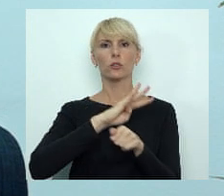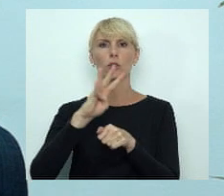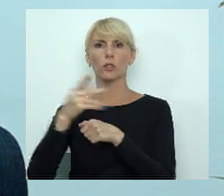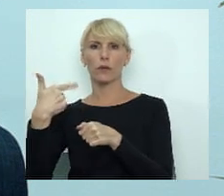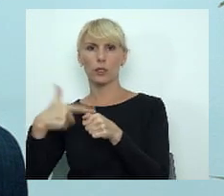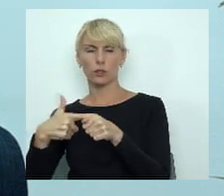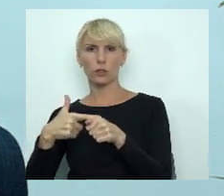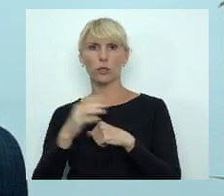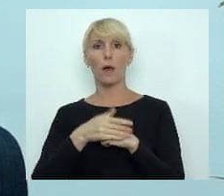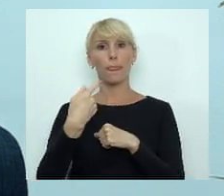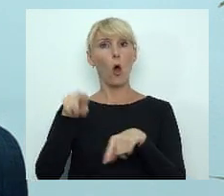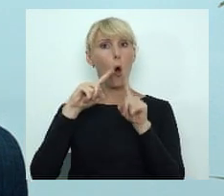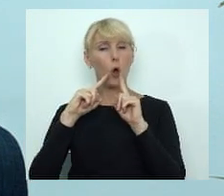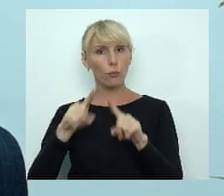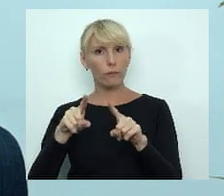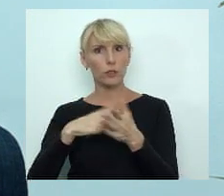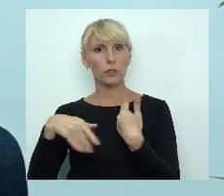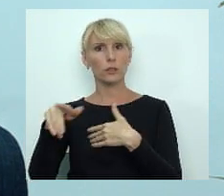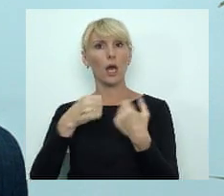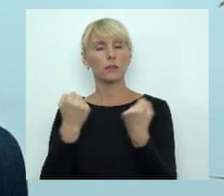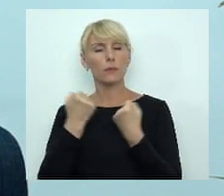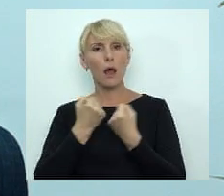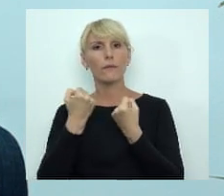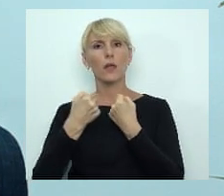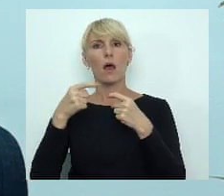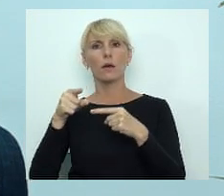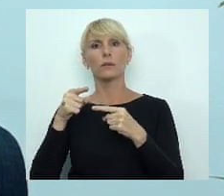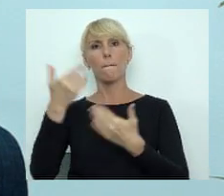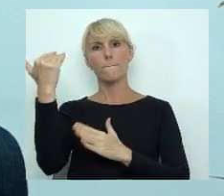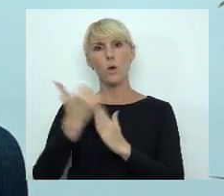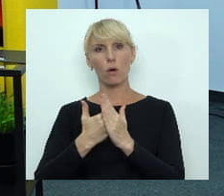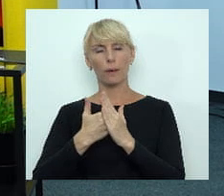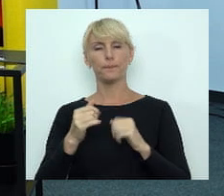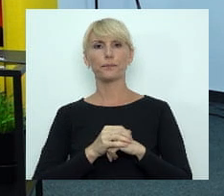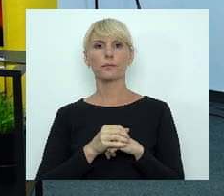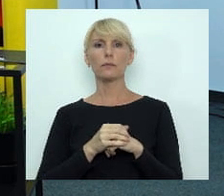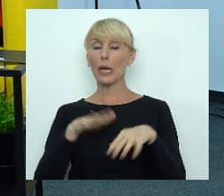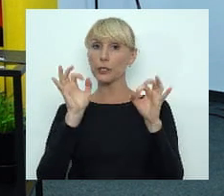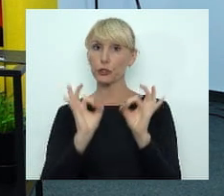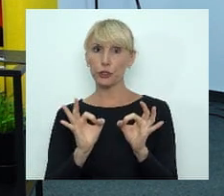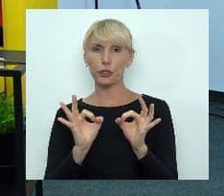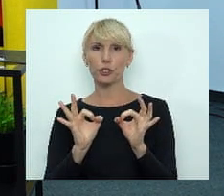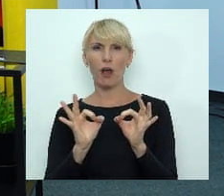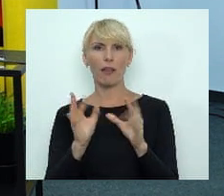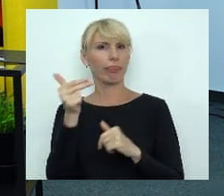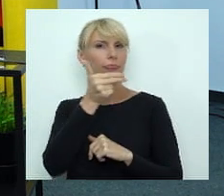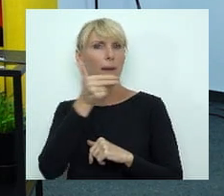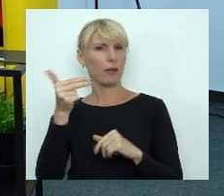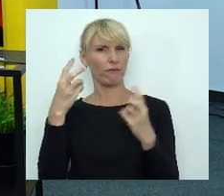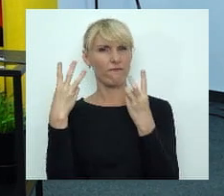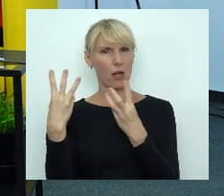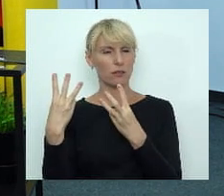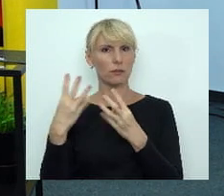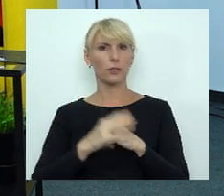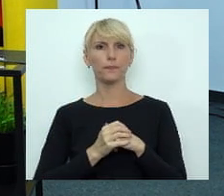2014-2020, a więc odpowiada za sprawne zarządzanie programem. Dzisiaj chcielibyśmy poruszyć jakże ważną sprawę,